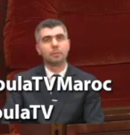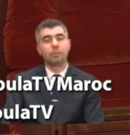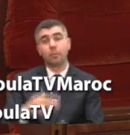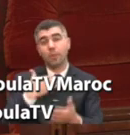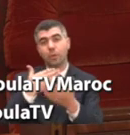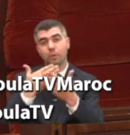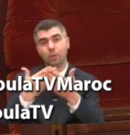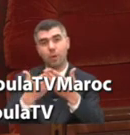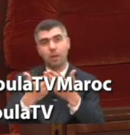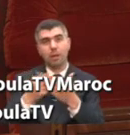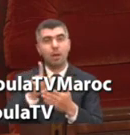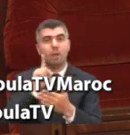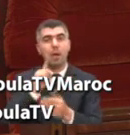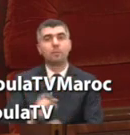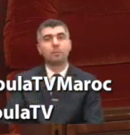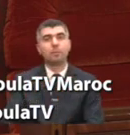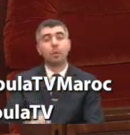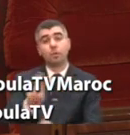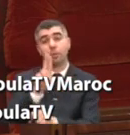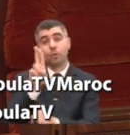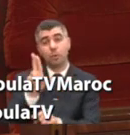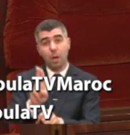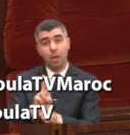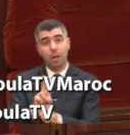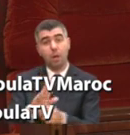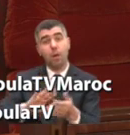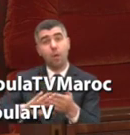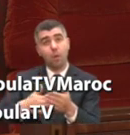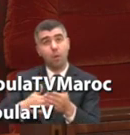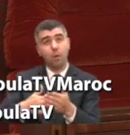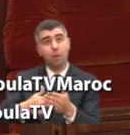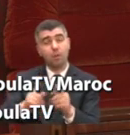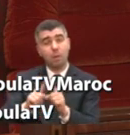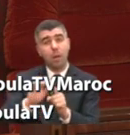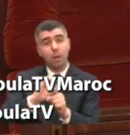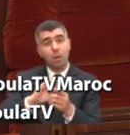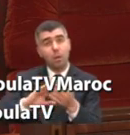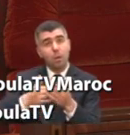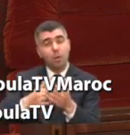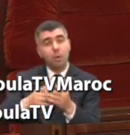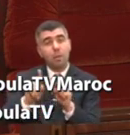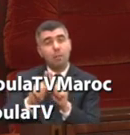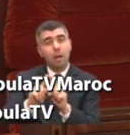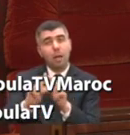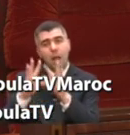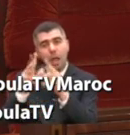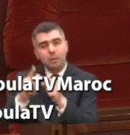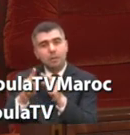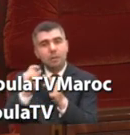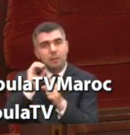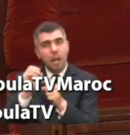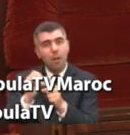شكرا سيد النائبة. سؤالكم كان عاما، كان هكذا: حصيلة